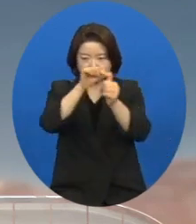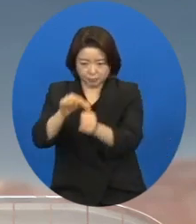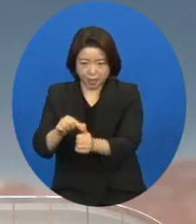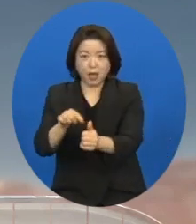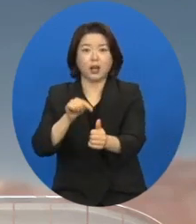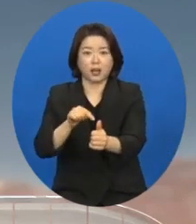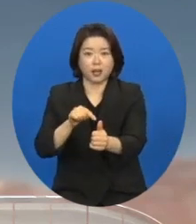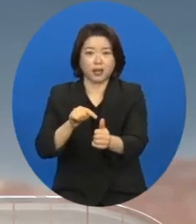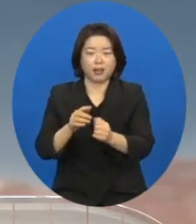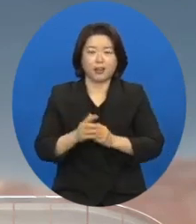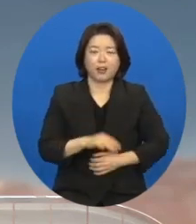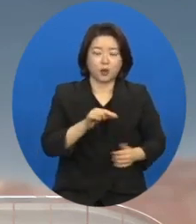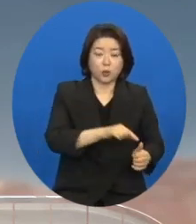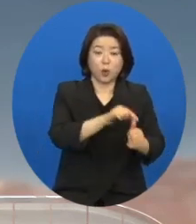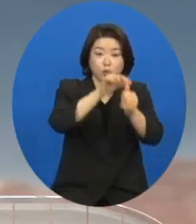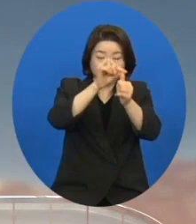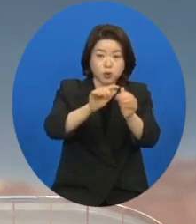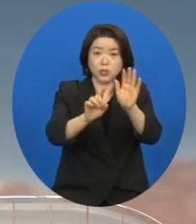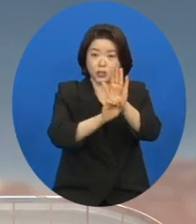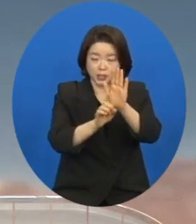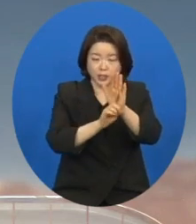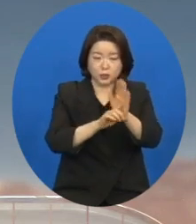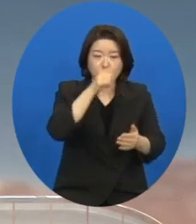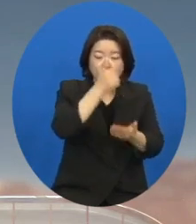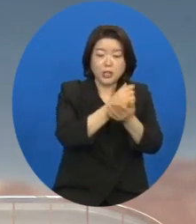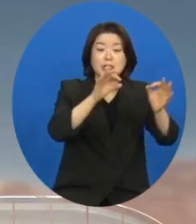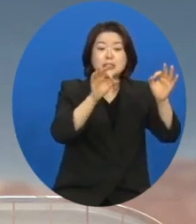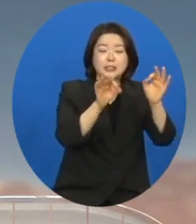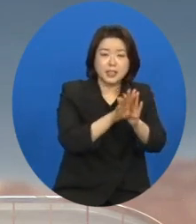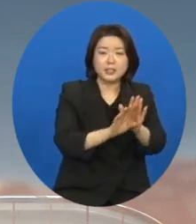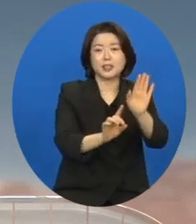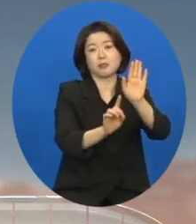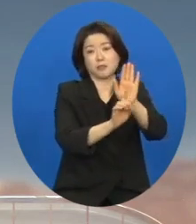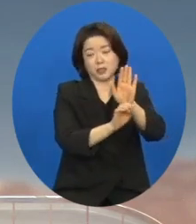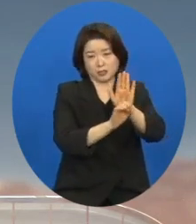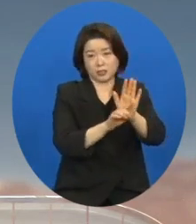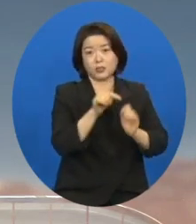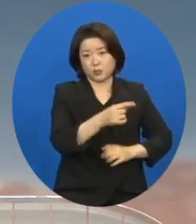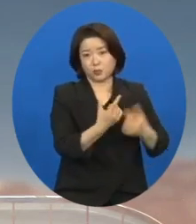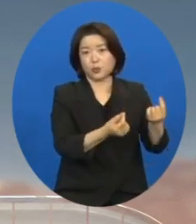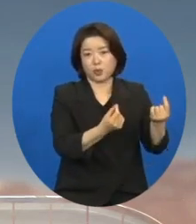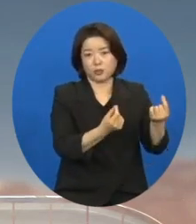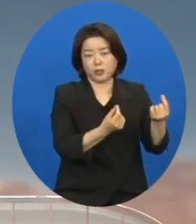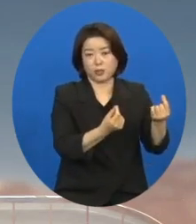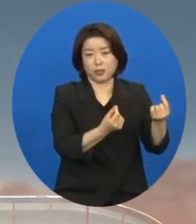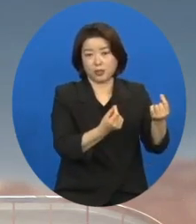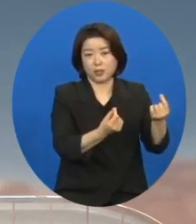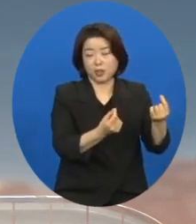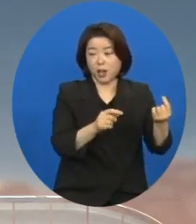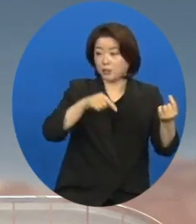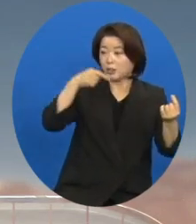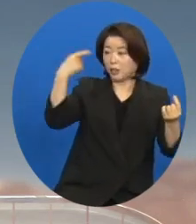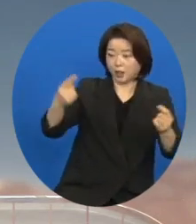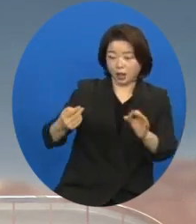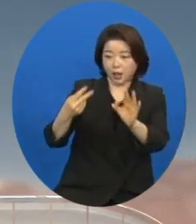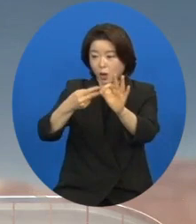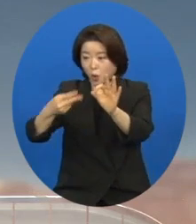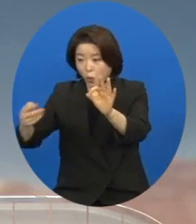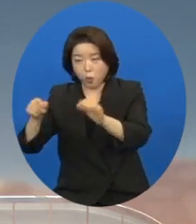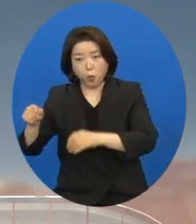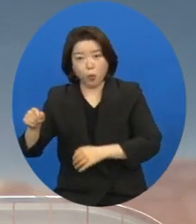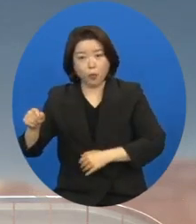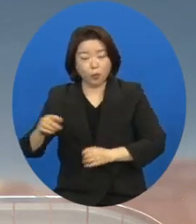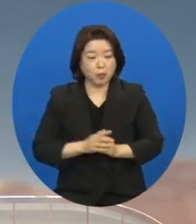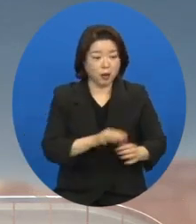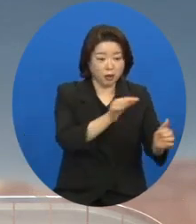것이고 죄사함을 상징하는 것입니다. 근데 하나님이 우리를 구원하신 것은 그것만이 아니에요. 우리를 건져주신 것은 그냥